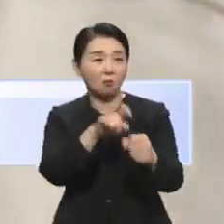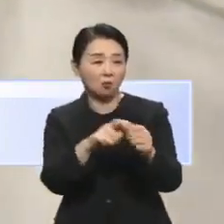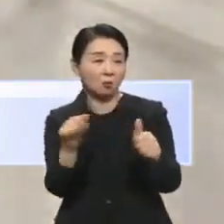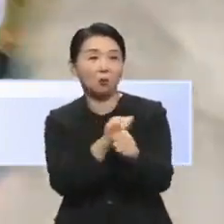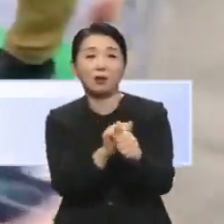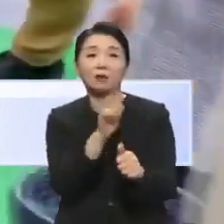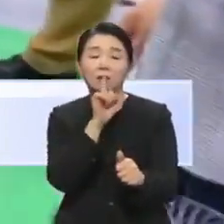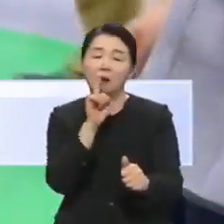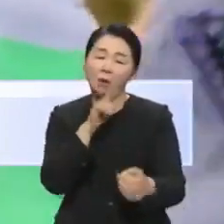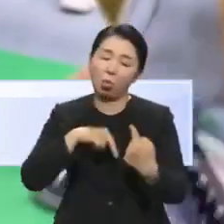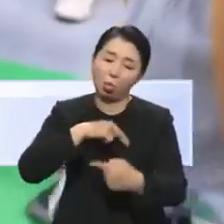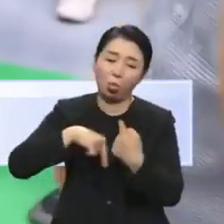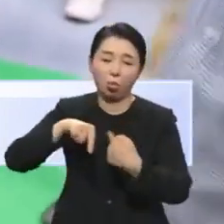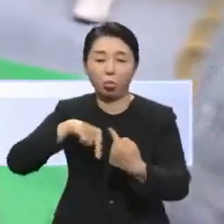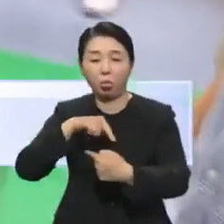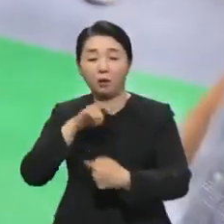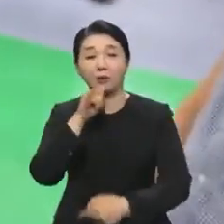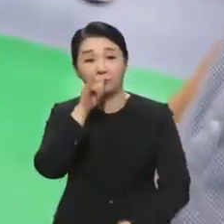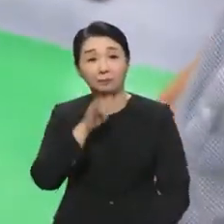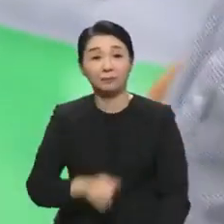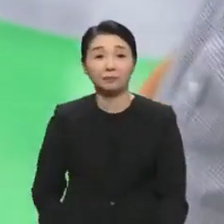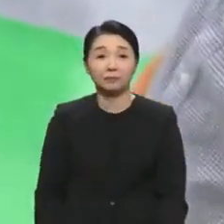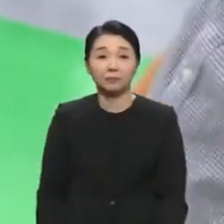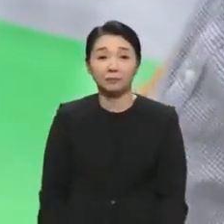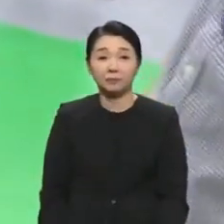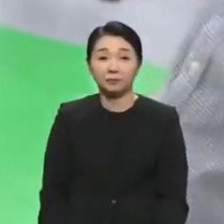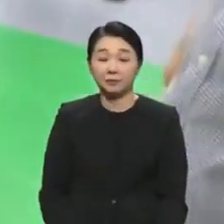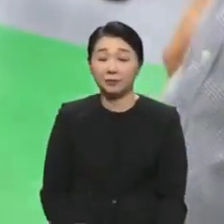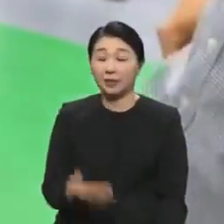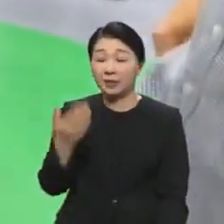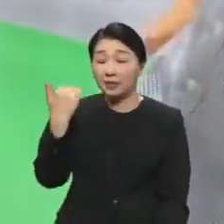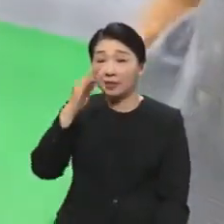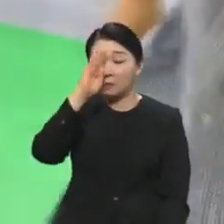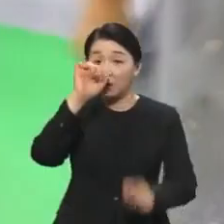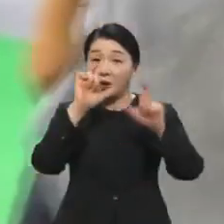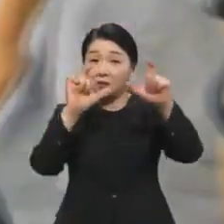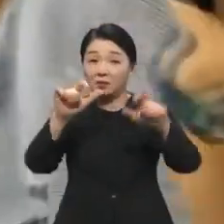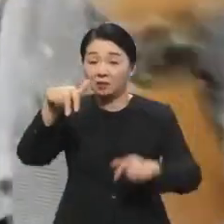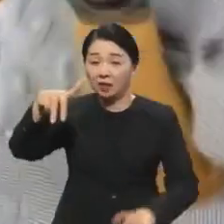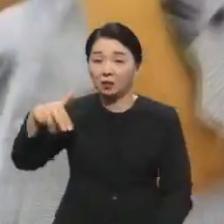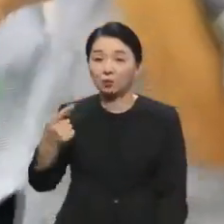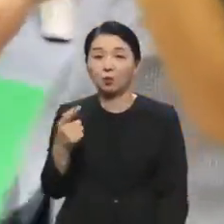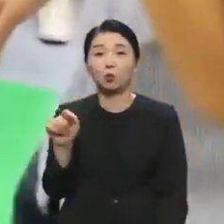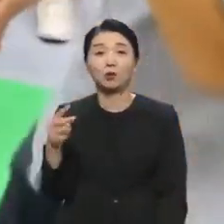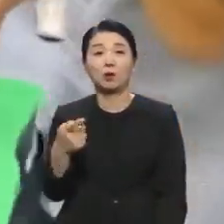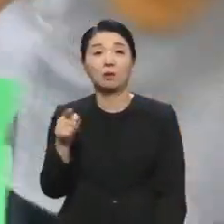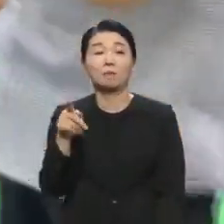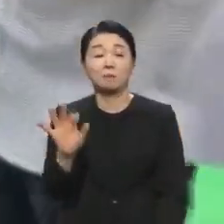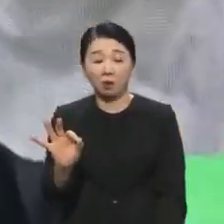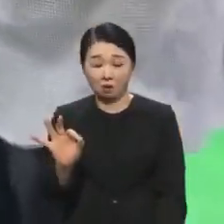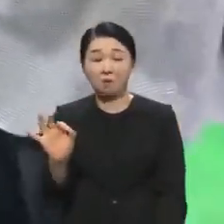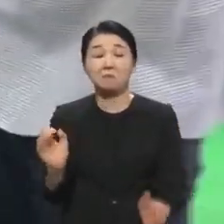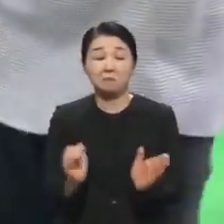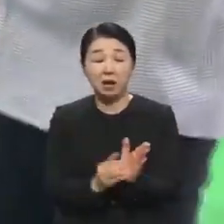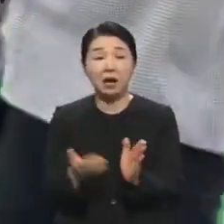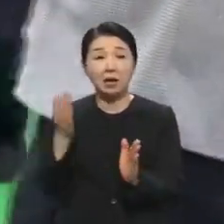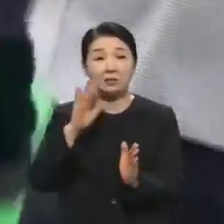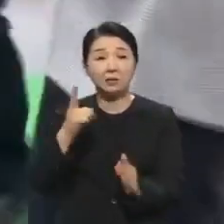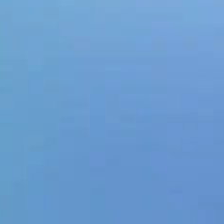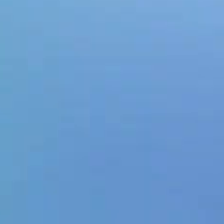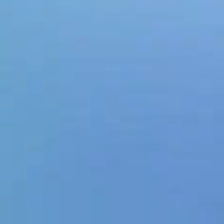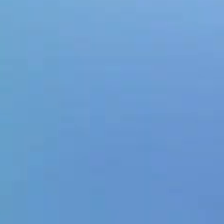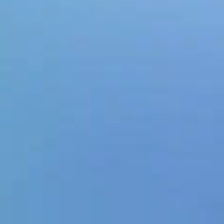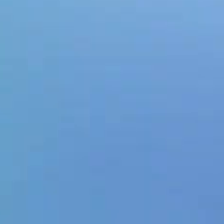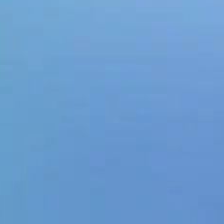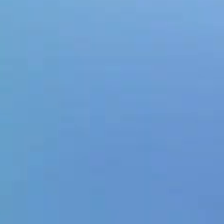등 횡설수설했습니다. 과거 조현병 진단을 받았지만 2019년 1월 치료를 중단한 걸로 조사됐습니다.